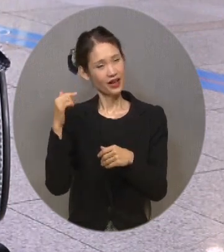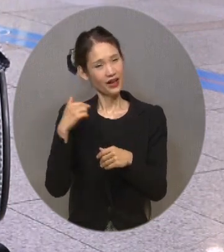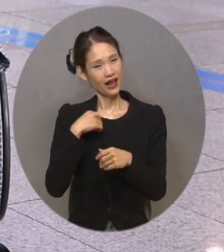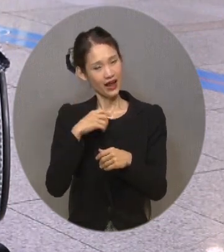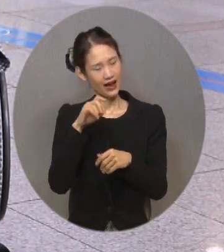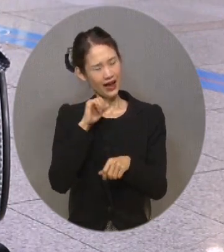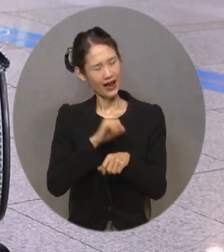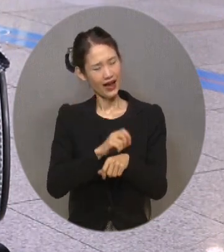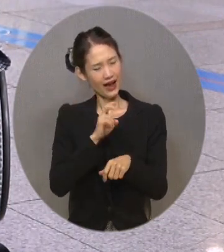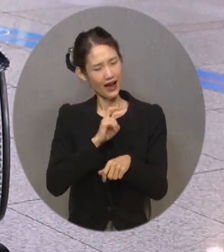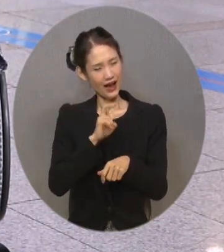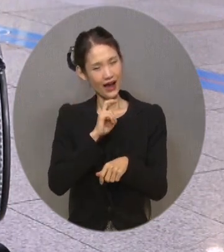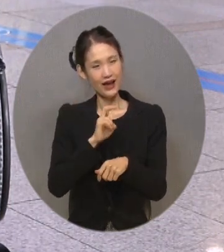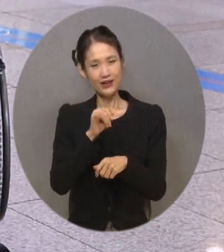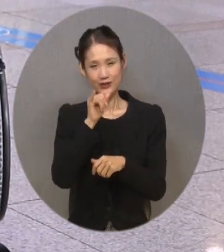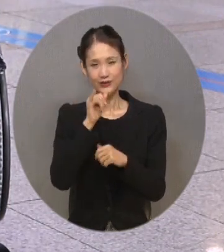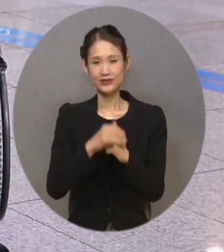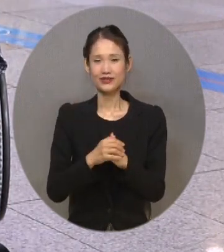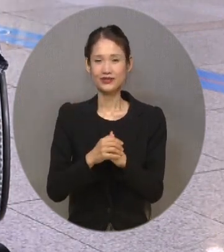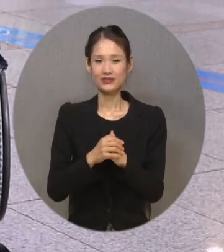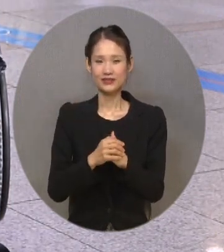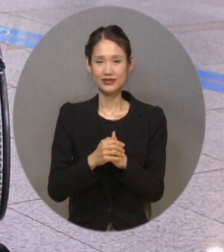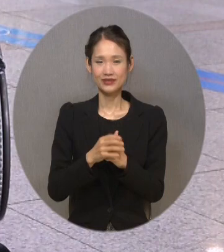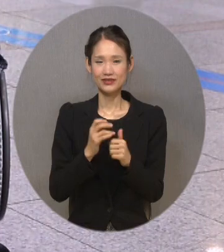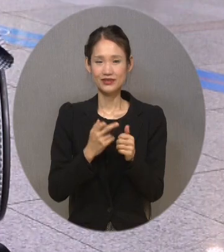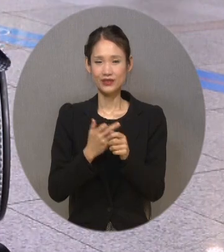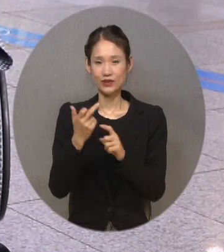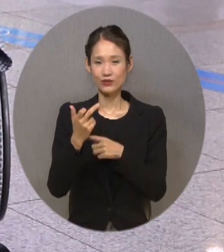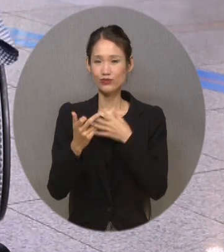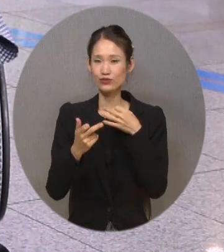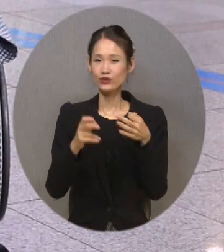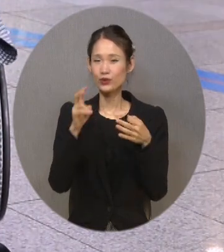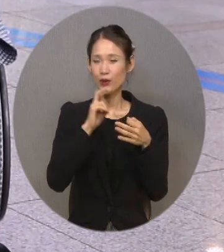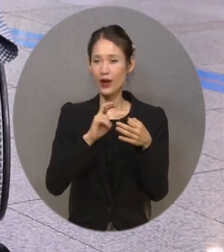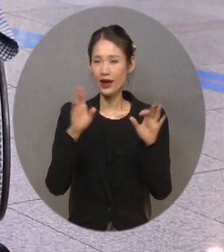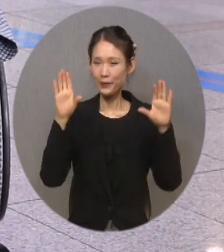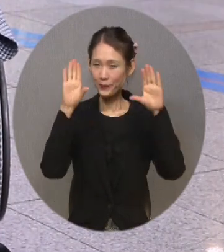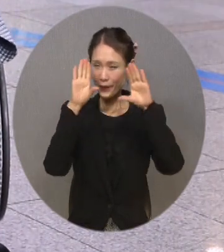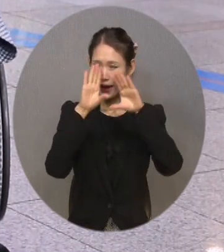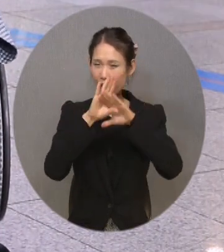있어. 어? 그 형님이 불렀던 노래가 야간열차.